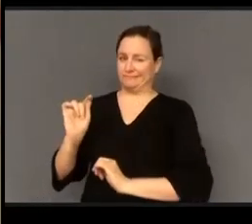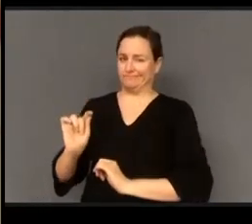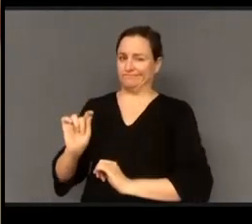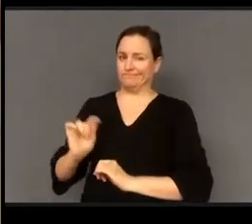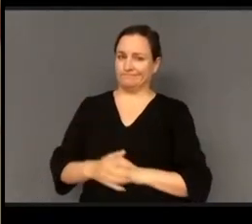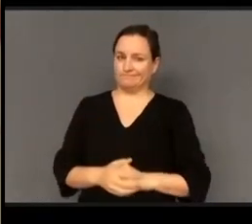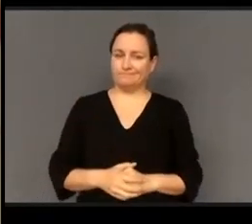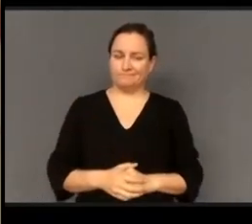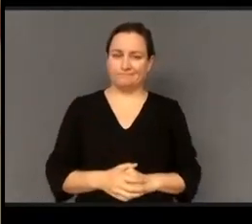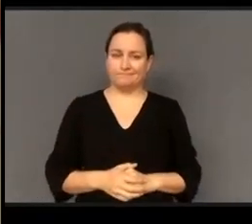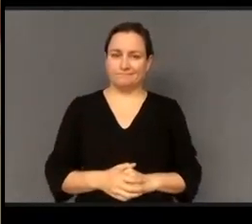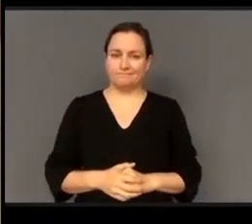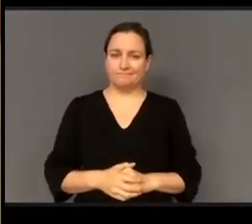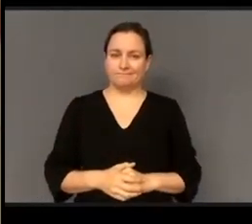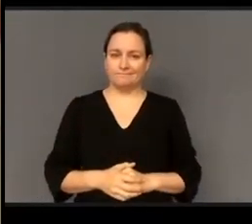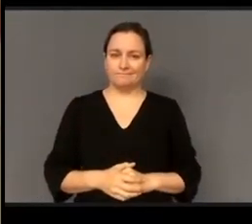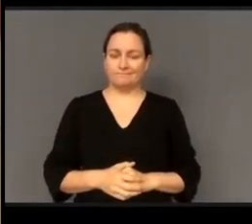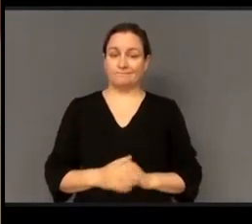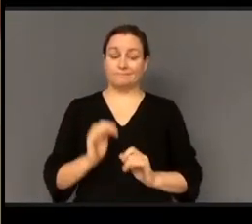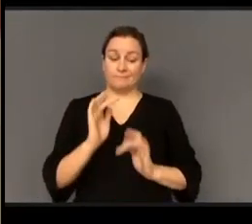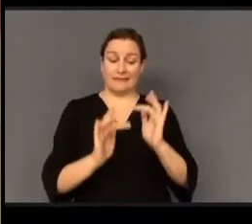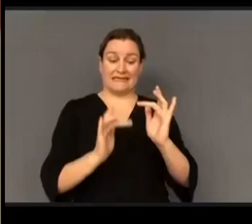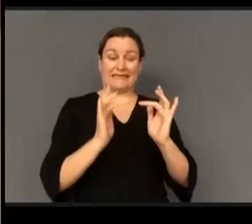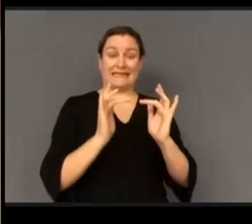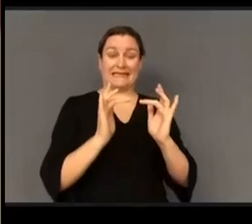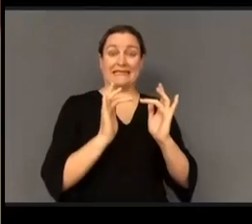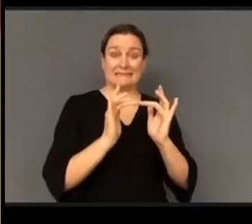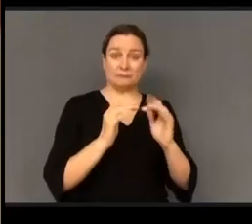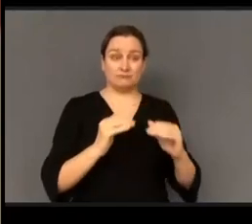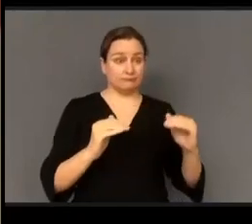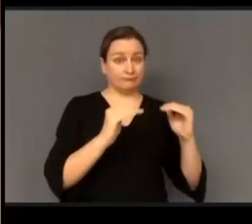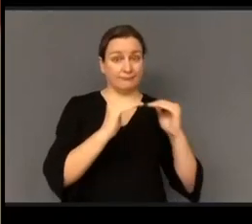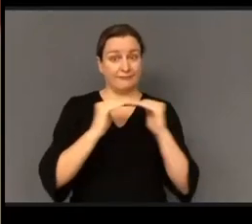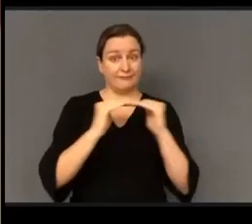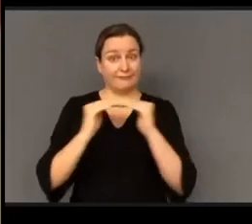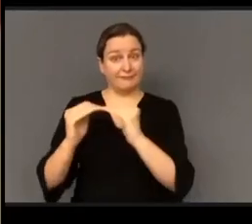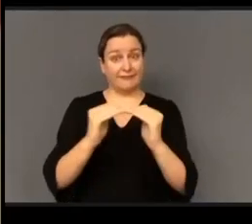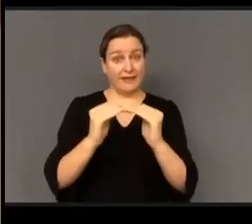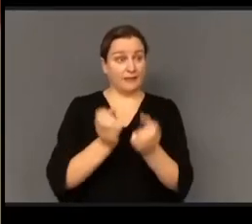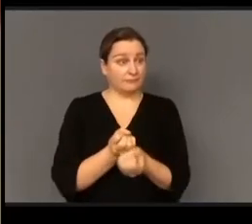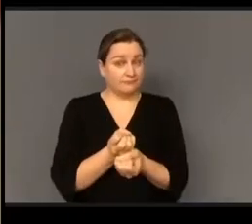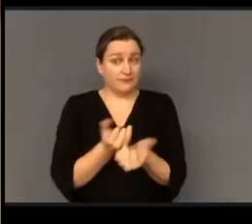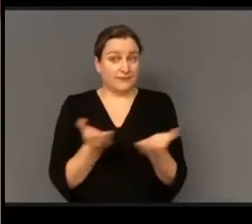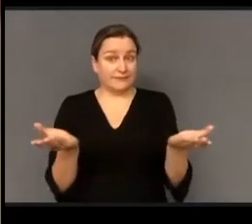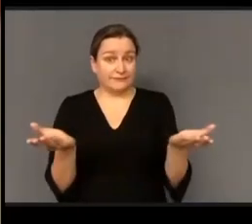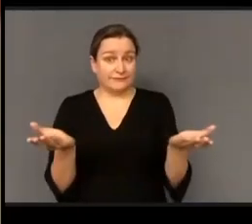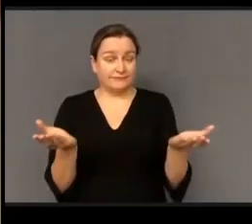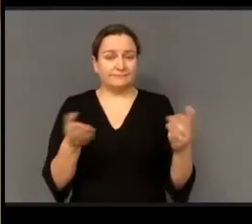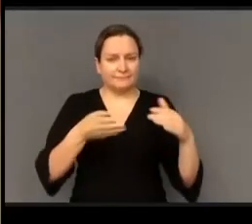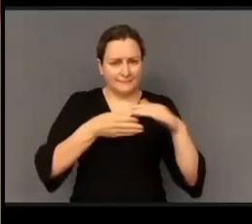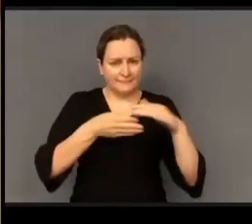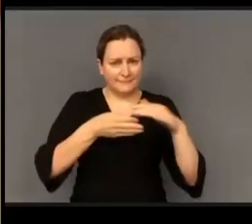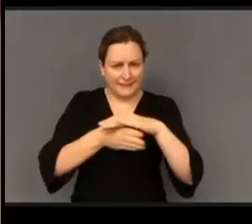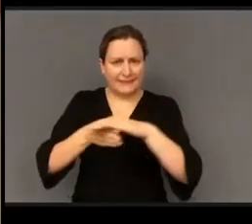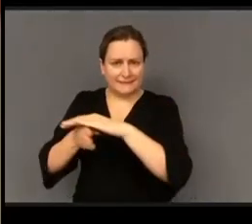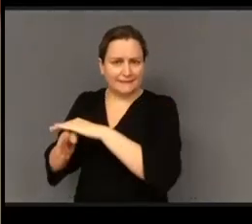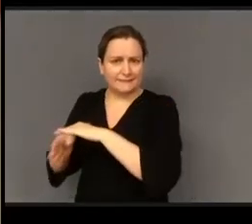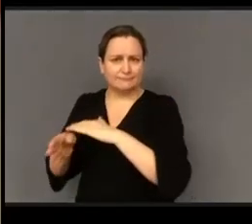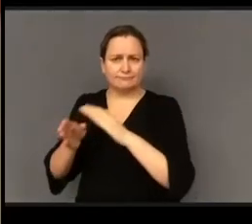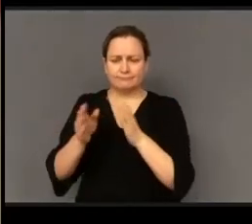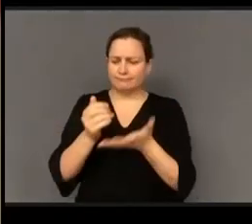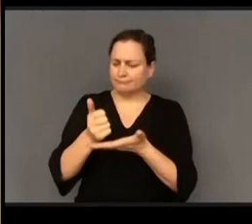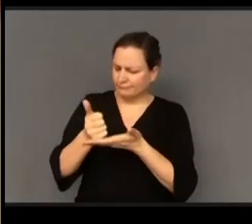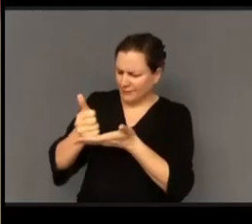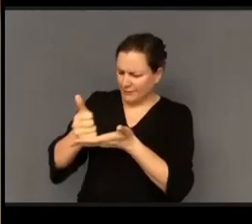Un Internet libre, non fragmenté, est également essentiel pour relever les différents défis auxquels nous